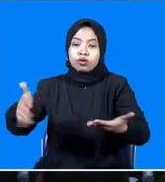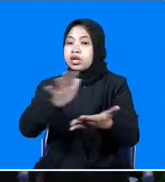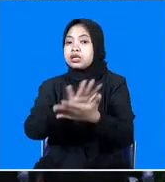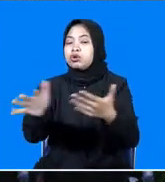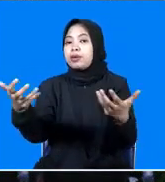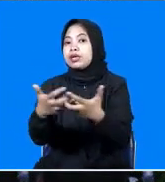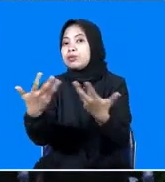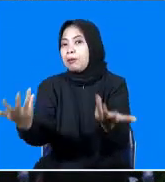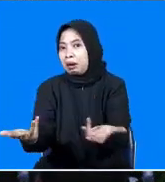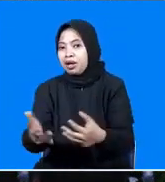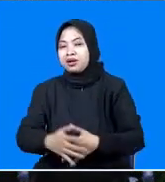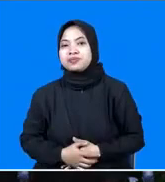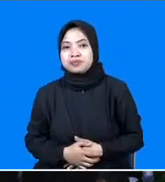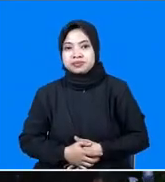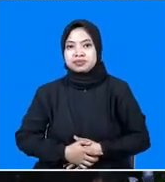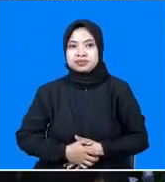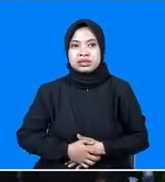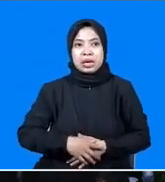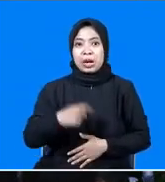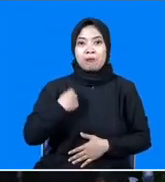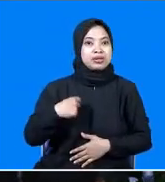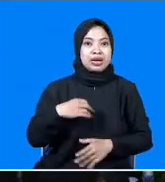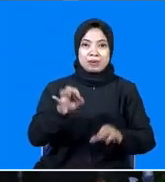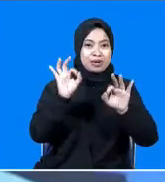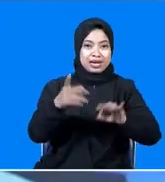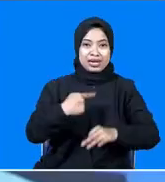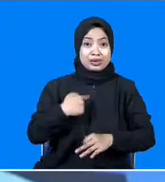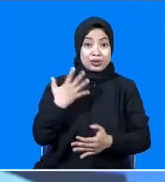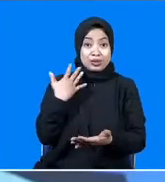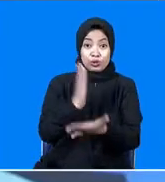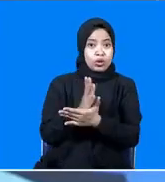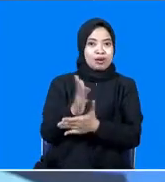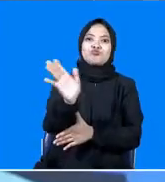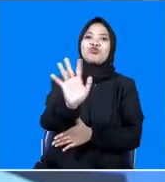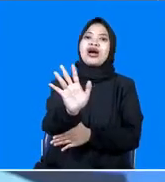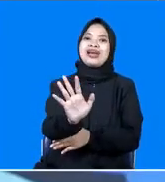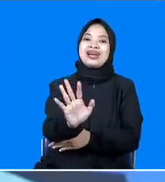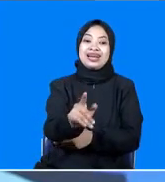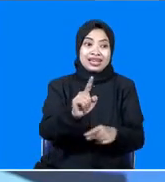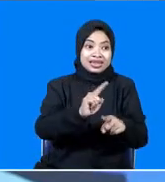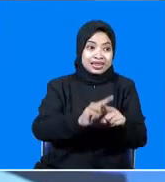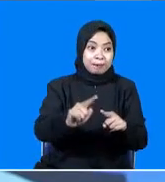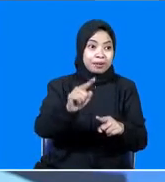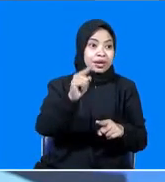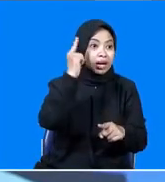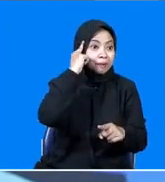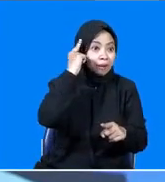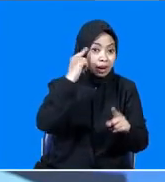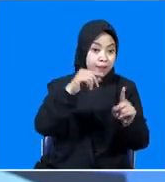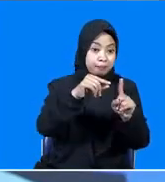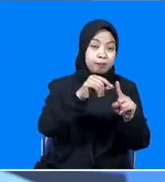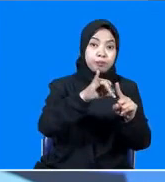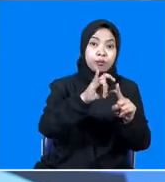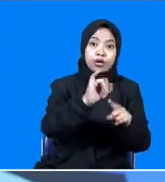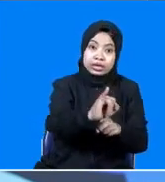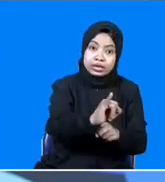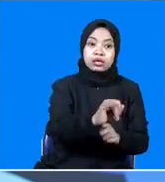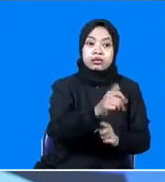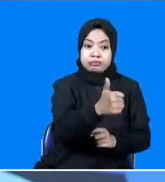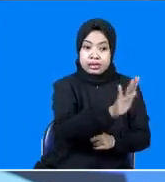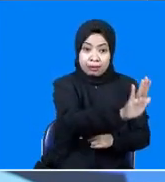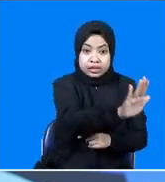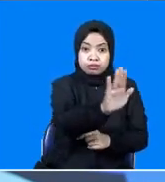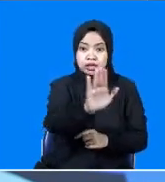ini Harusnya bukan Kemendikbud ristek yang menentukan harusnya setiap kepala Prodi punya kemerdekaan untuk